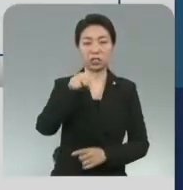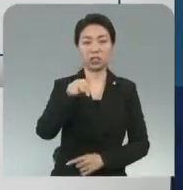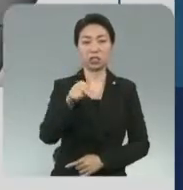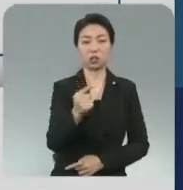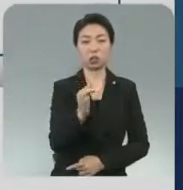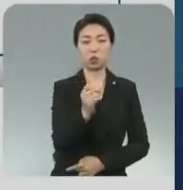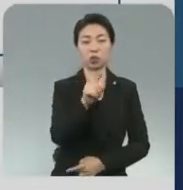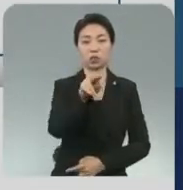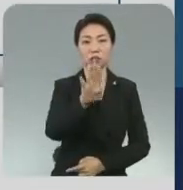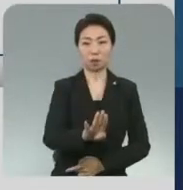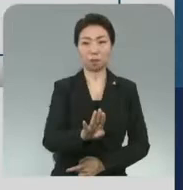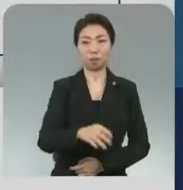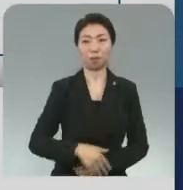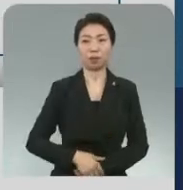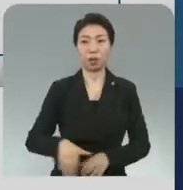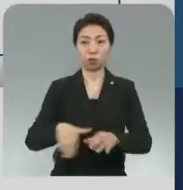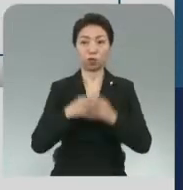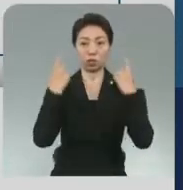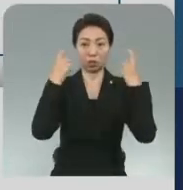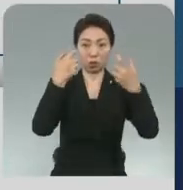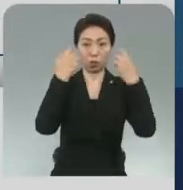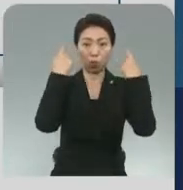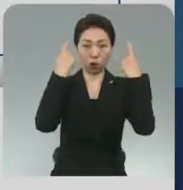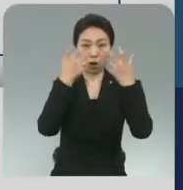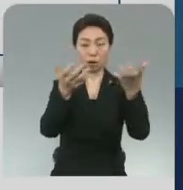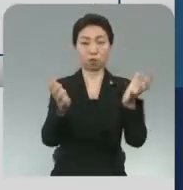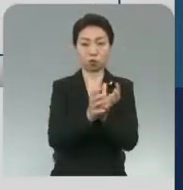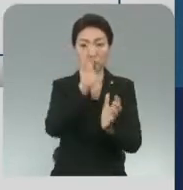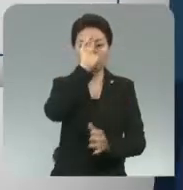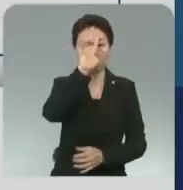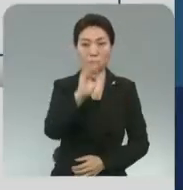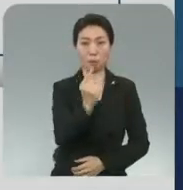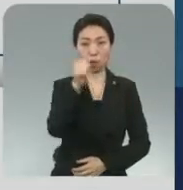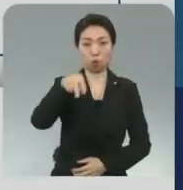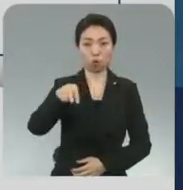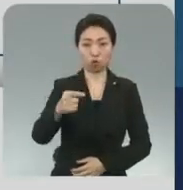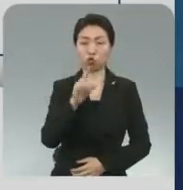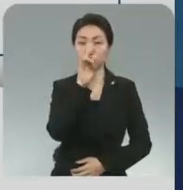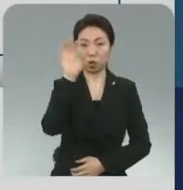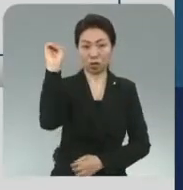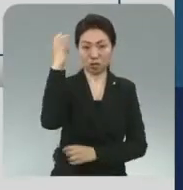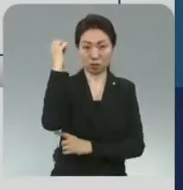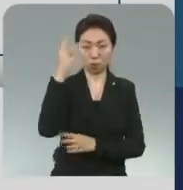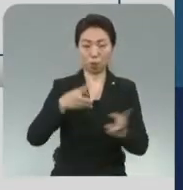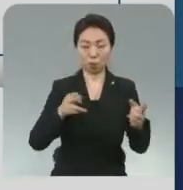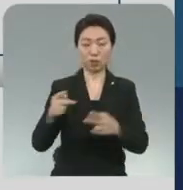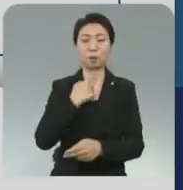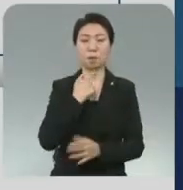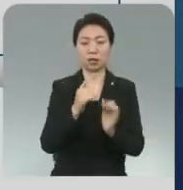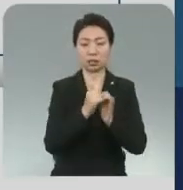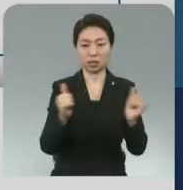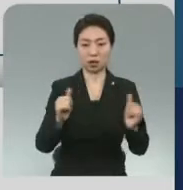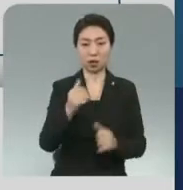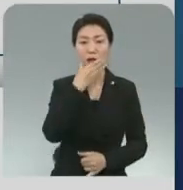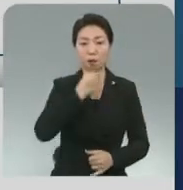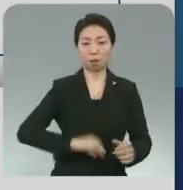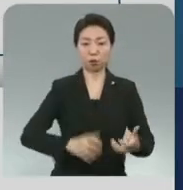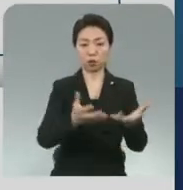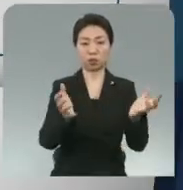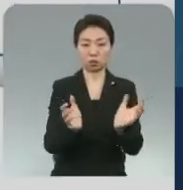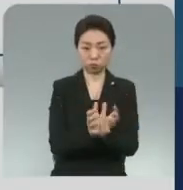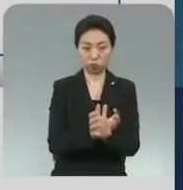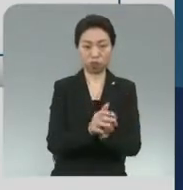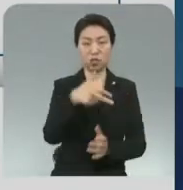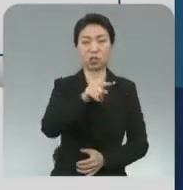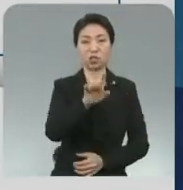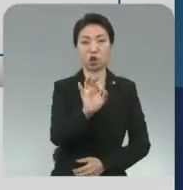sư khoa Kinh tế thuộc đại học sung xuyên kim hơn giúp giữ chức Bộ trưởng Bộ này ông Dương cũng chỉ định giáo sư viện khoa học và